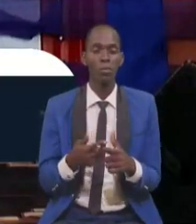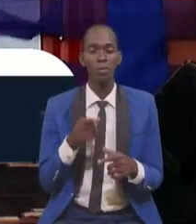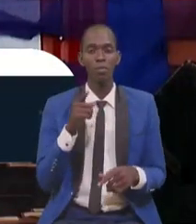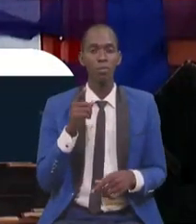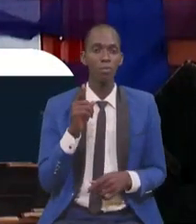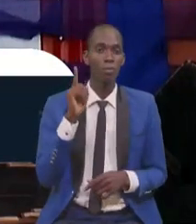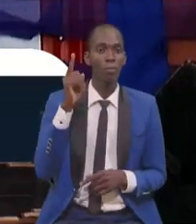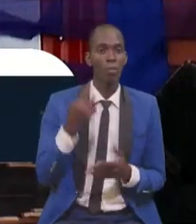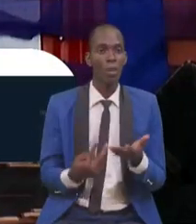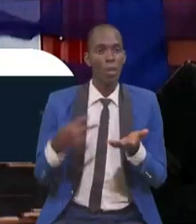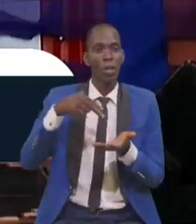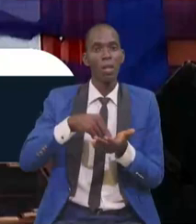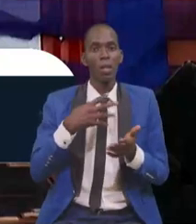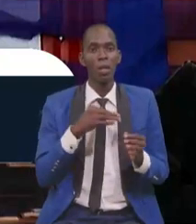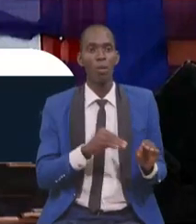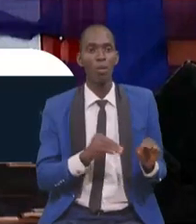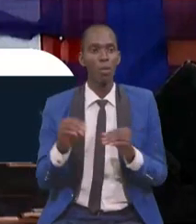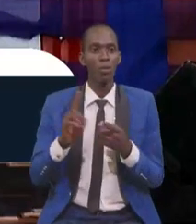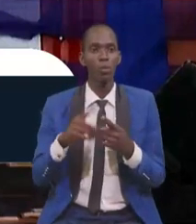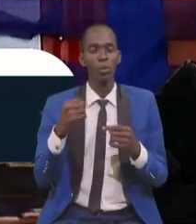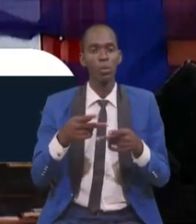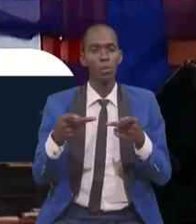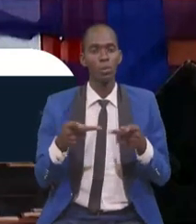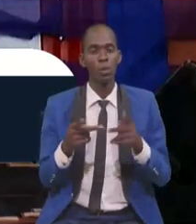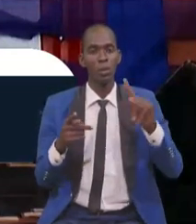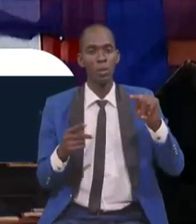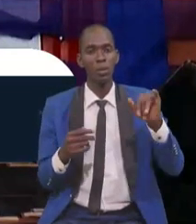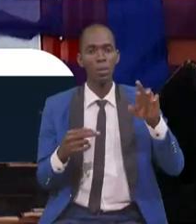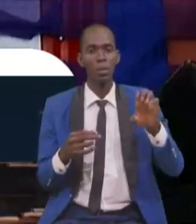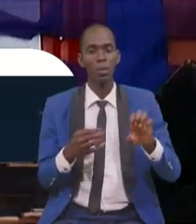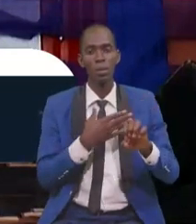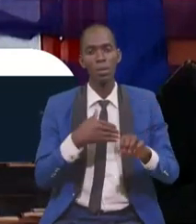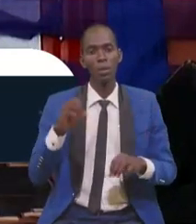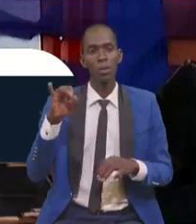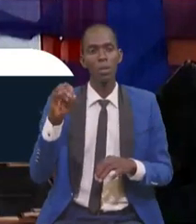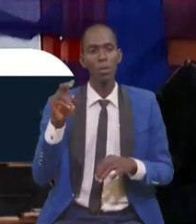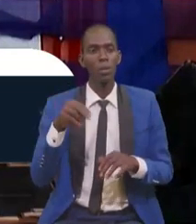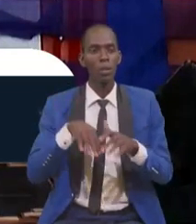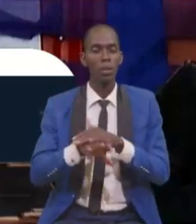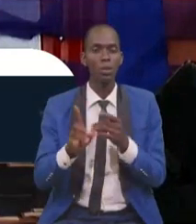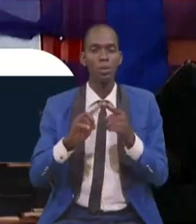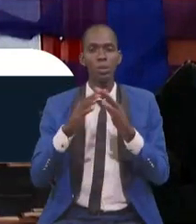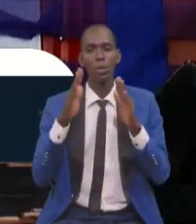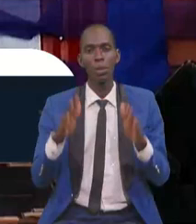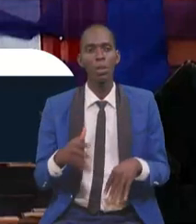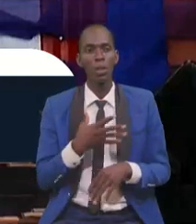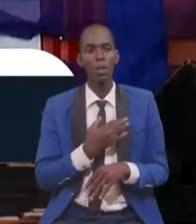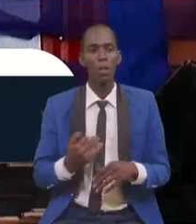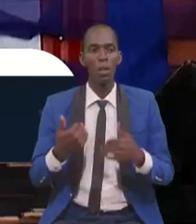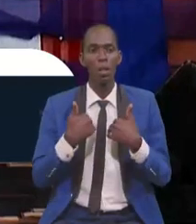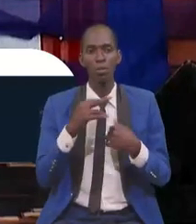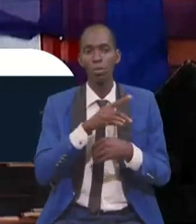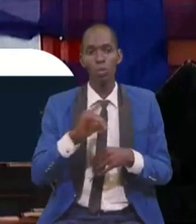Jésus étant parti de là, s'en alla dans le territoire de Tyr et de Sidon. Il entra dans